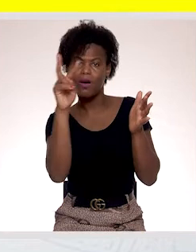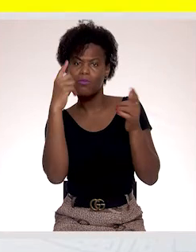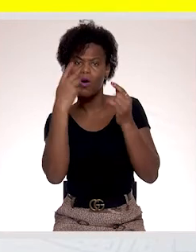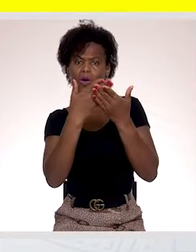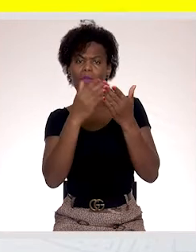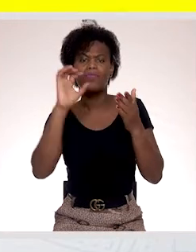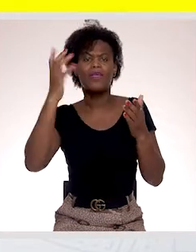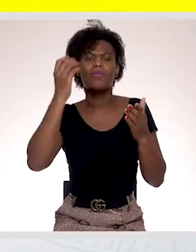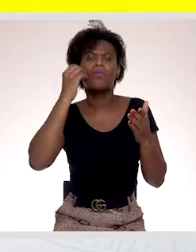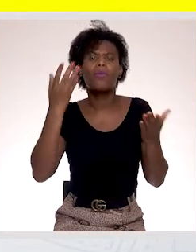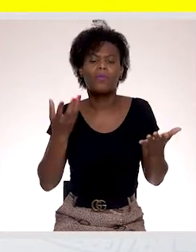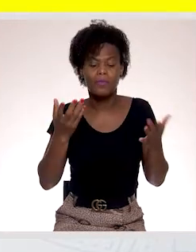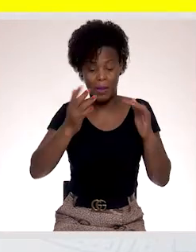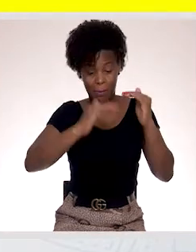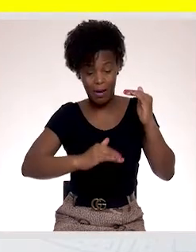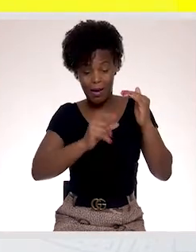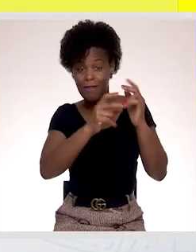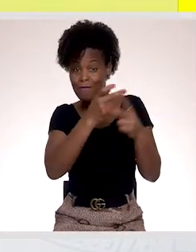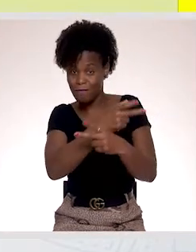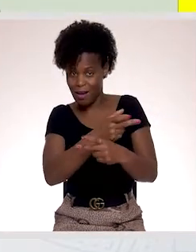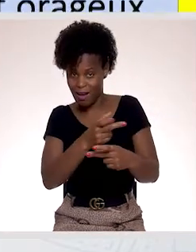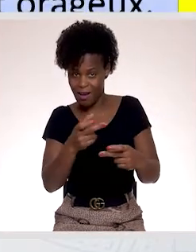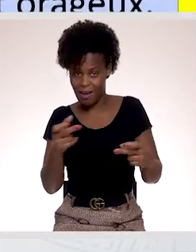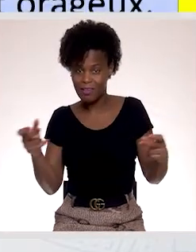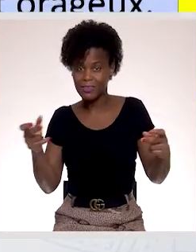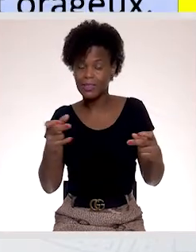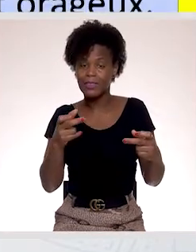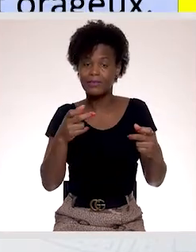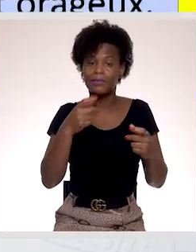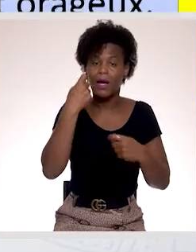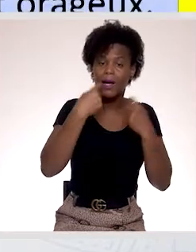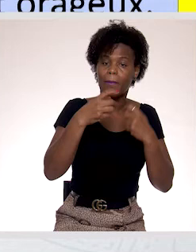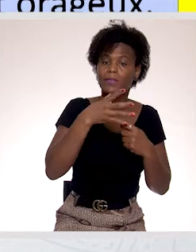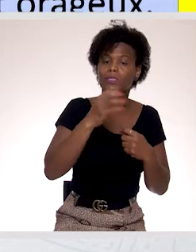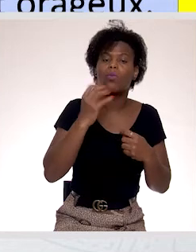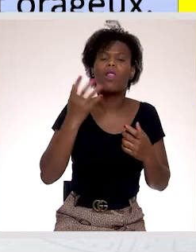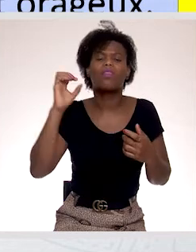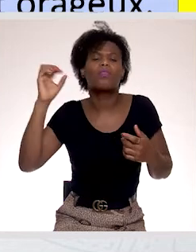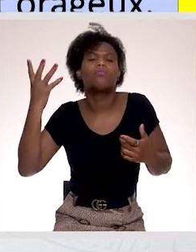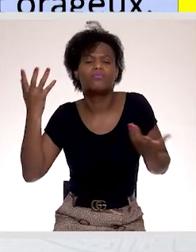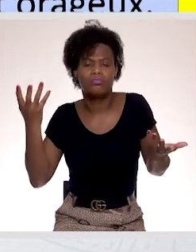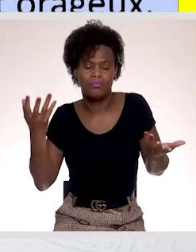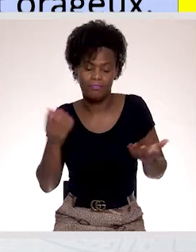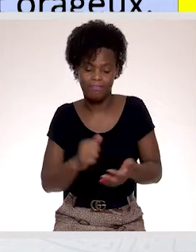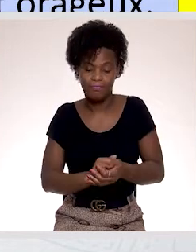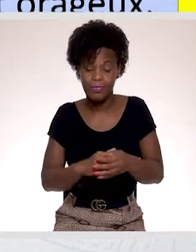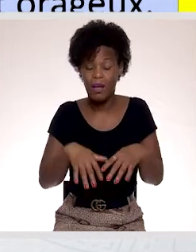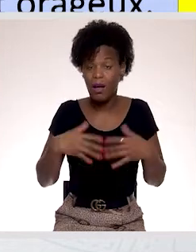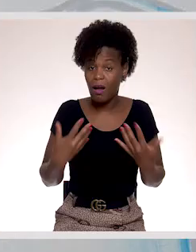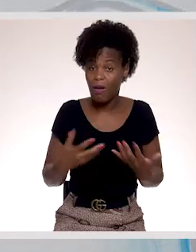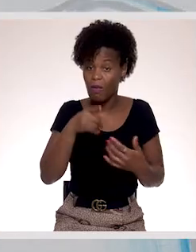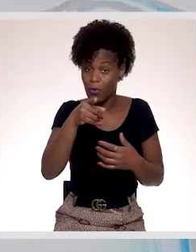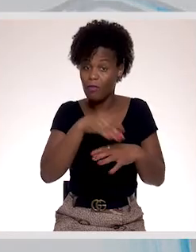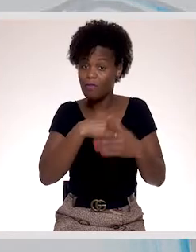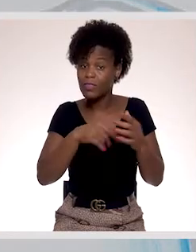qui indiquent le temps qu'il fait et en bas, des phrases qui expriment aussi le temps qu'il fait. Maintenant,